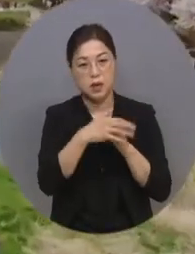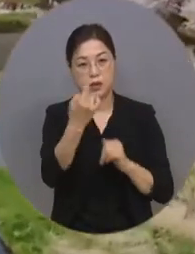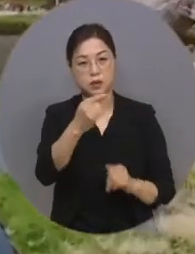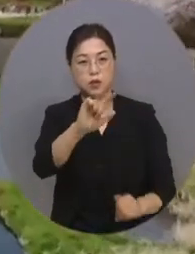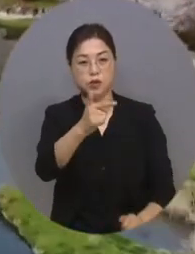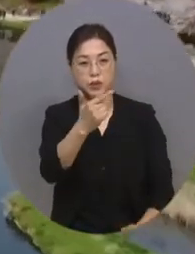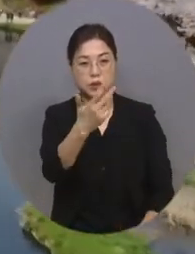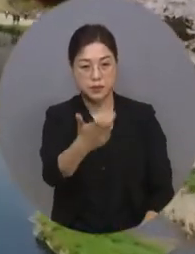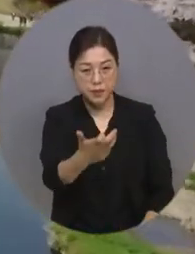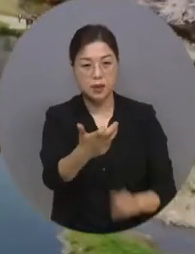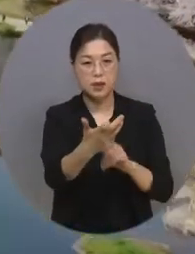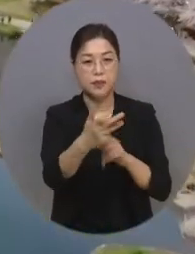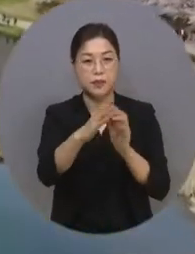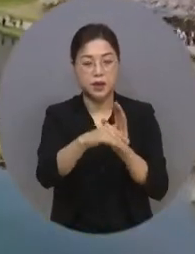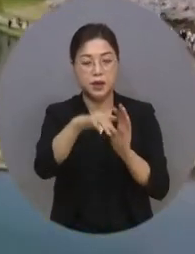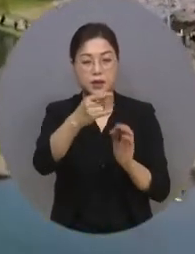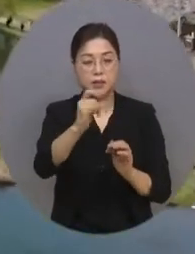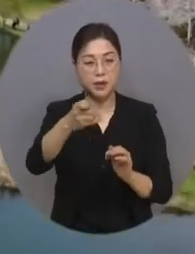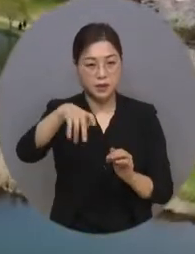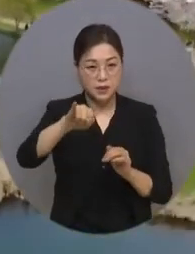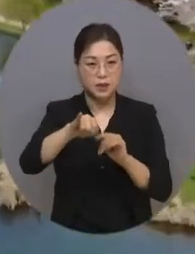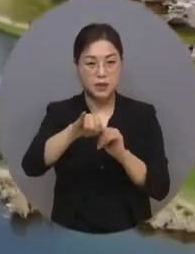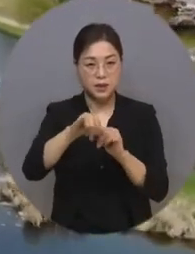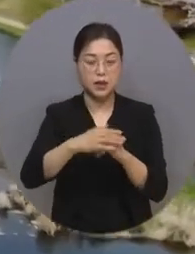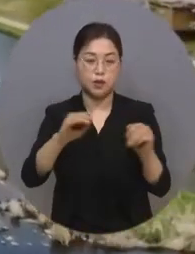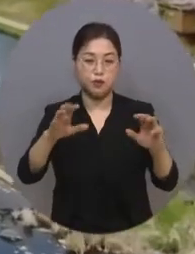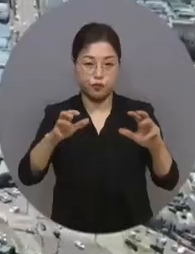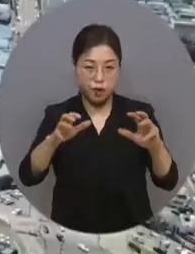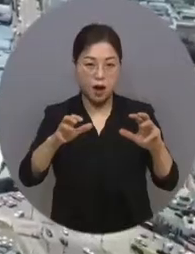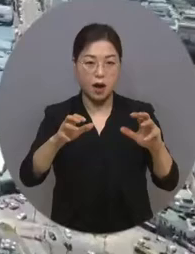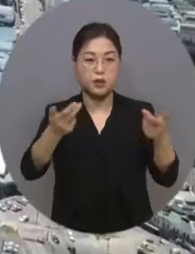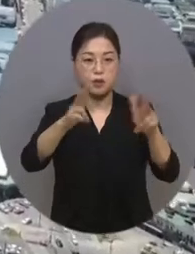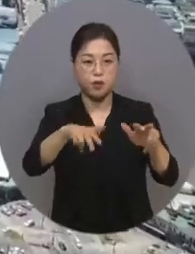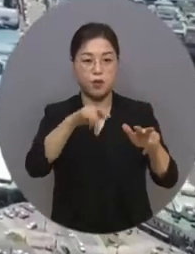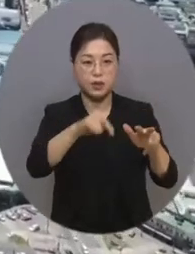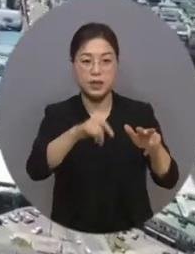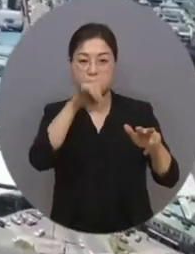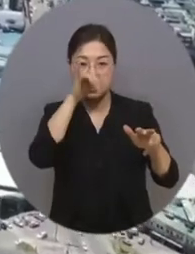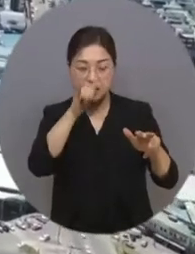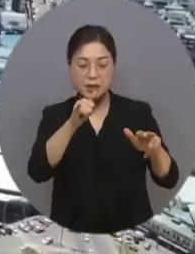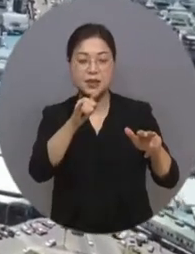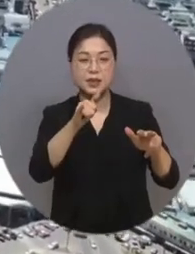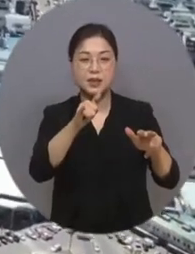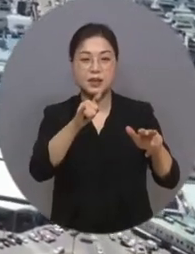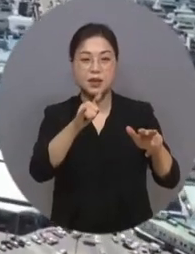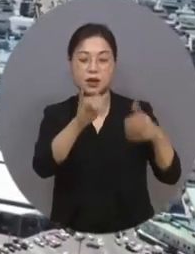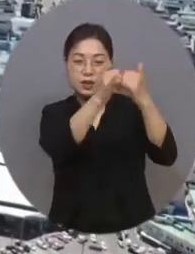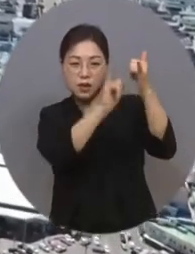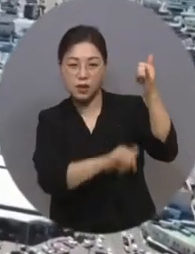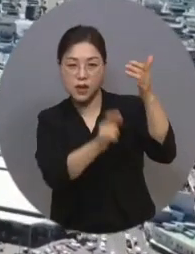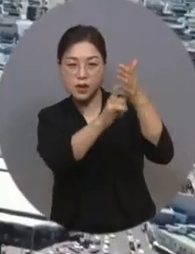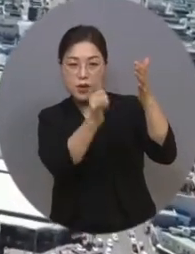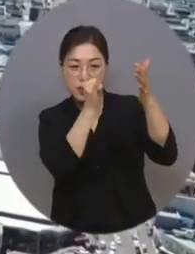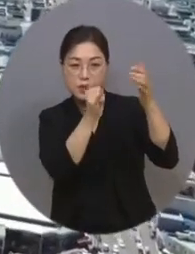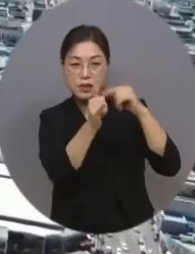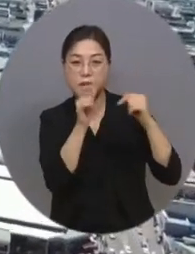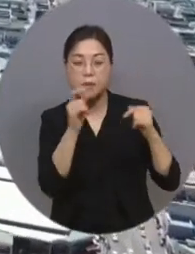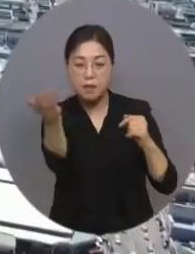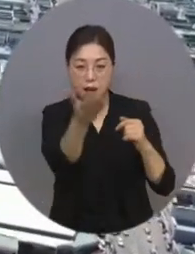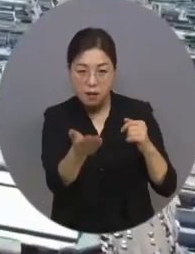승평지에 국가정원 근처에 회룡산 조양호의 해룡창에 위치한다는 기록이 있어 역사를 담은 백기를